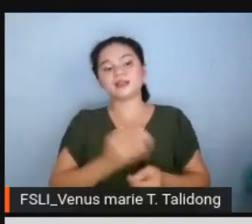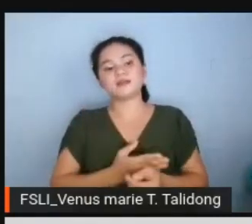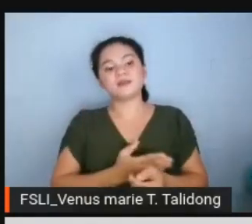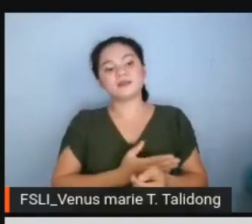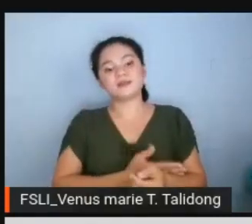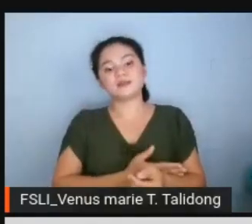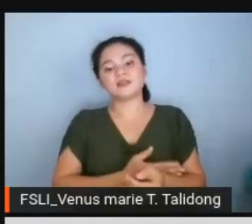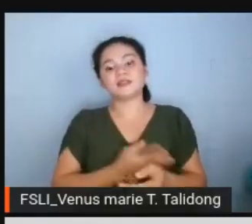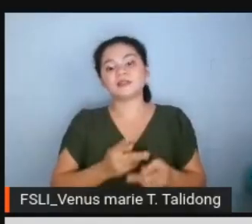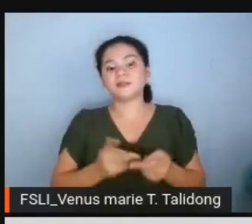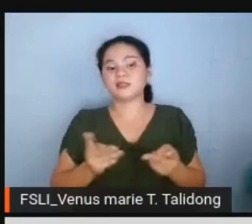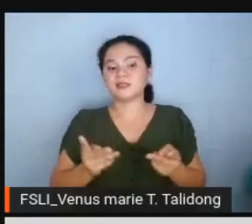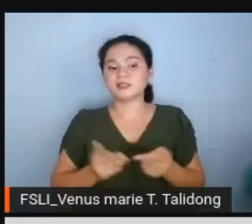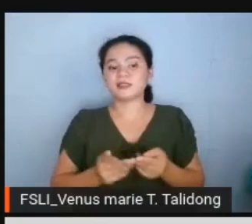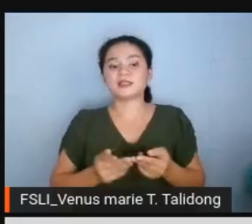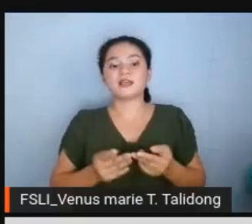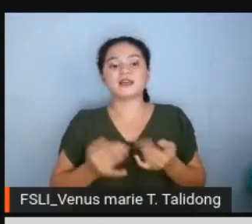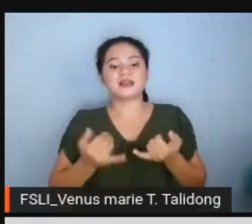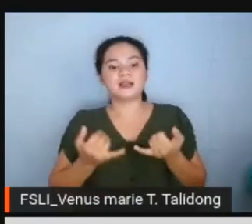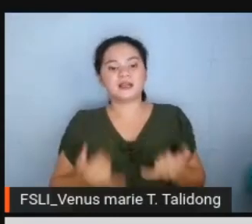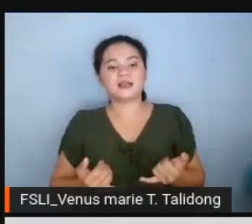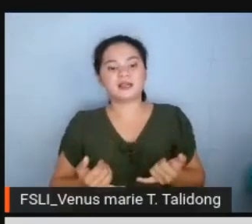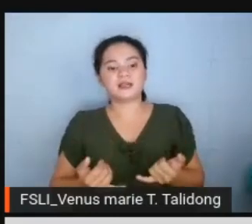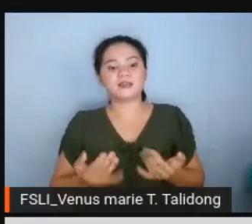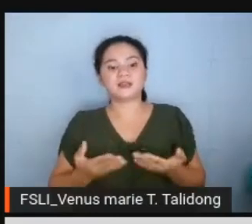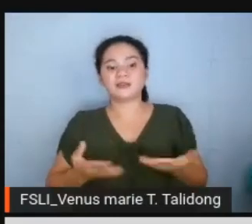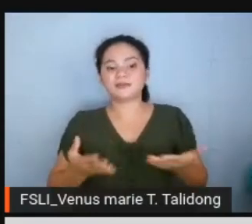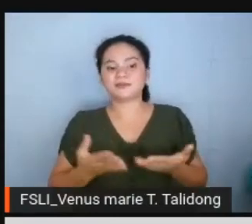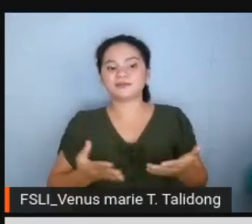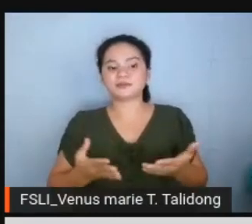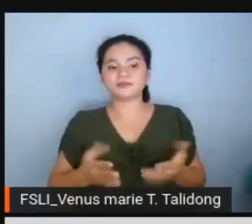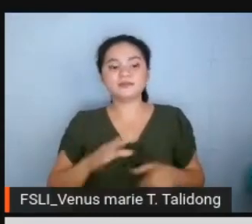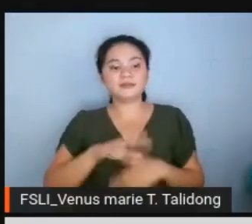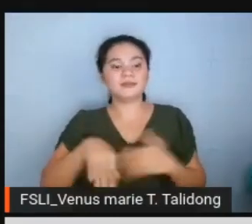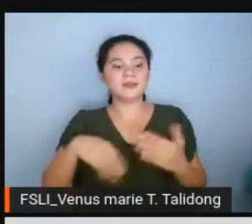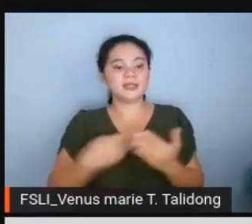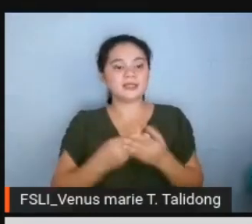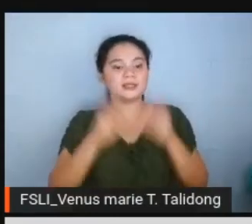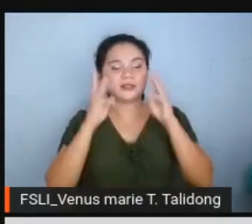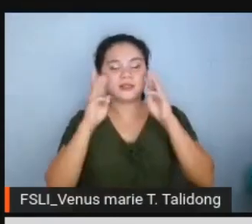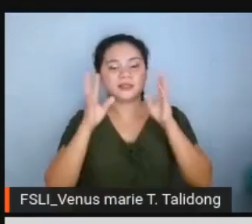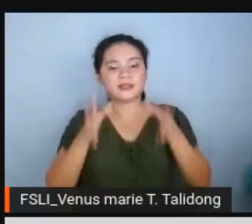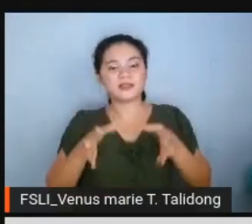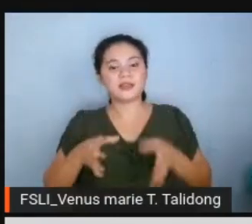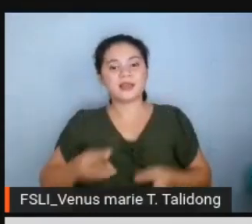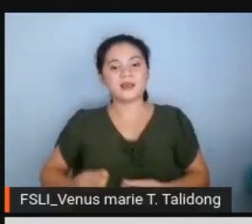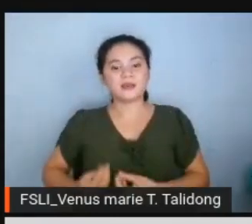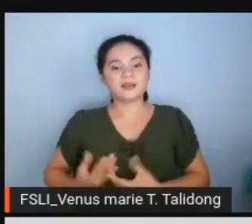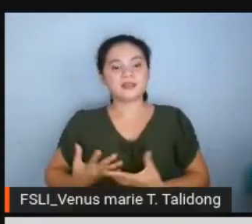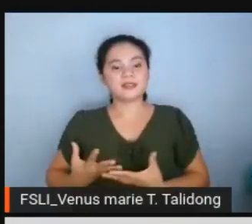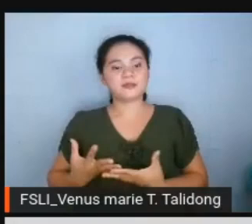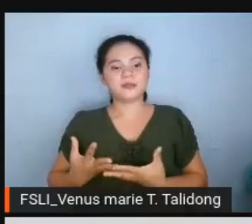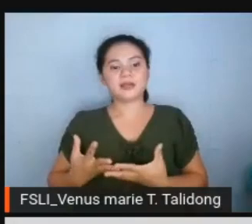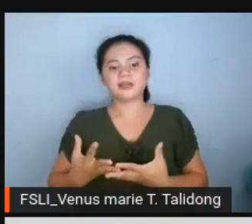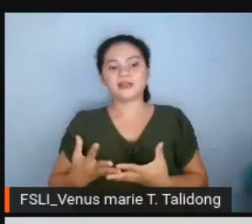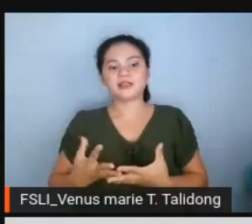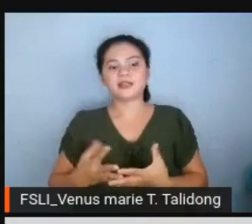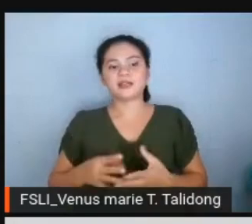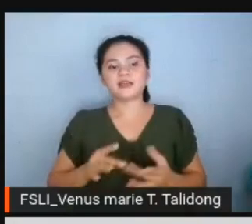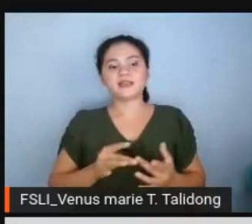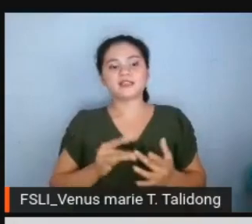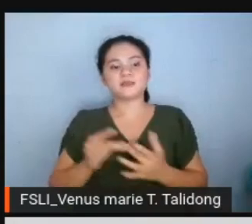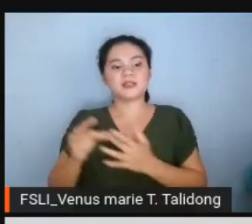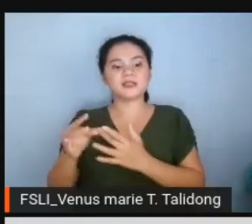ng ating hong nakikinig at nanonood ay ma-inspire din, no? Lalong-lalo na ang ating hong brothers